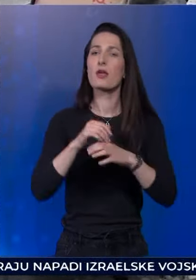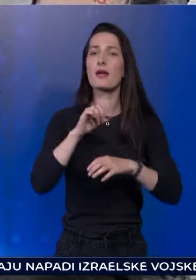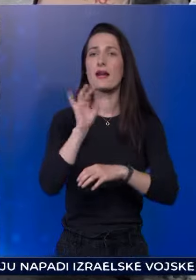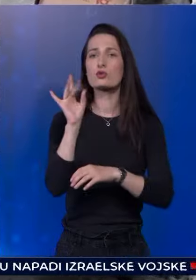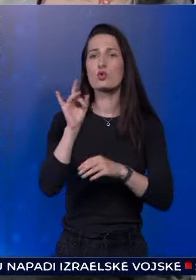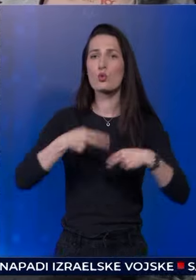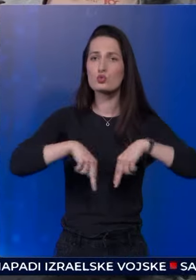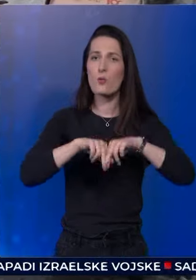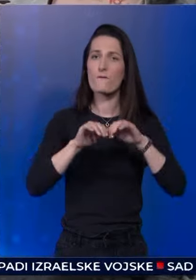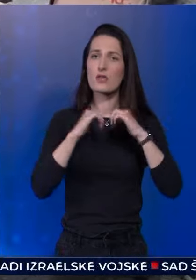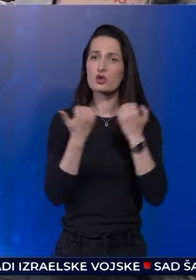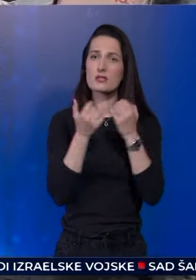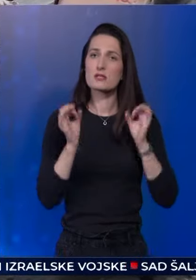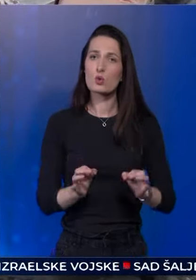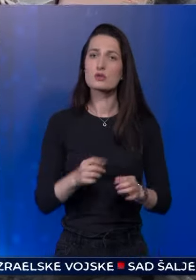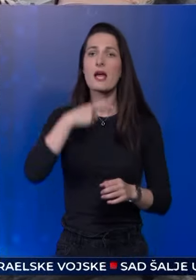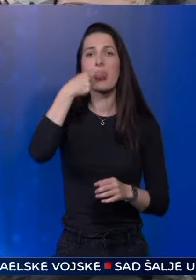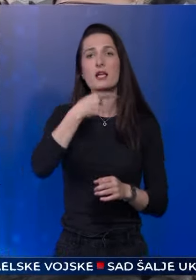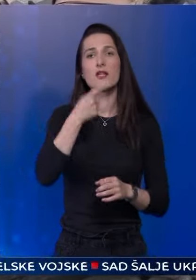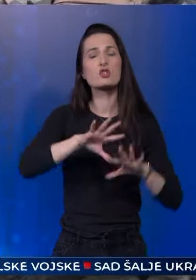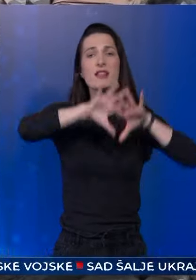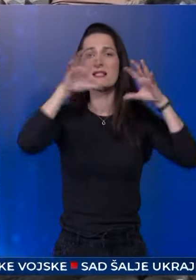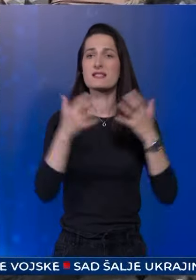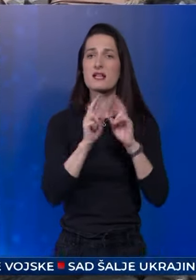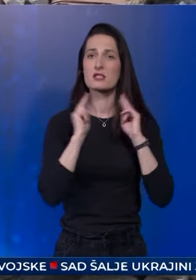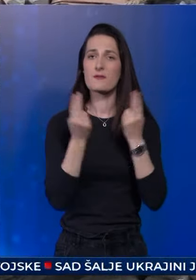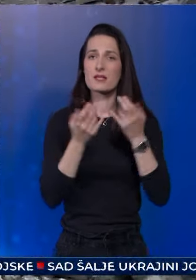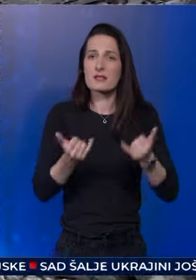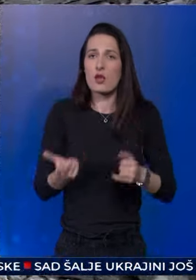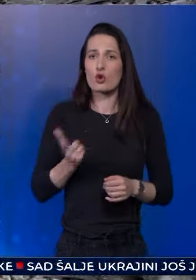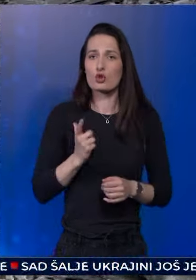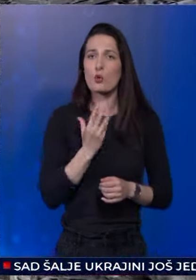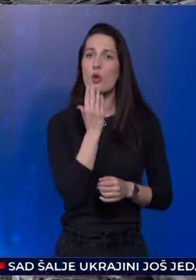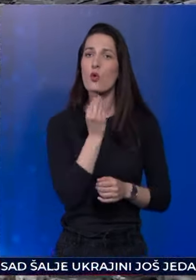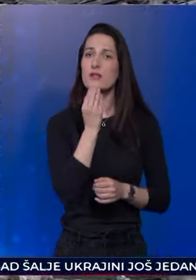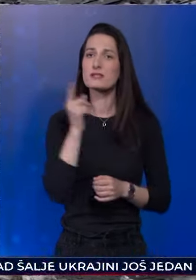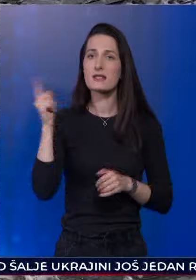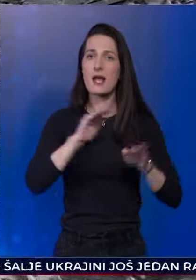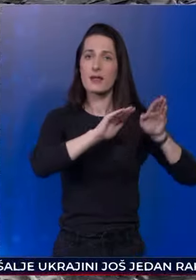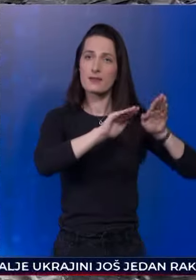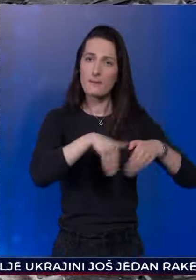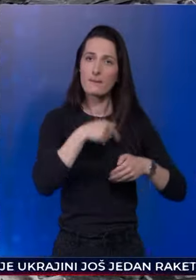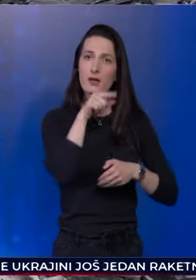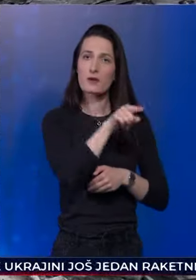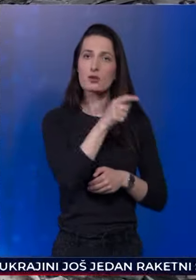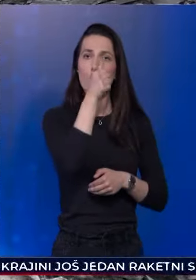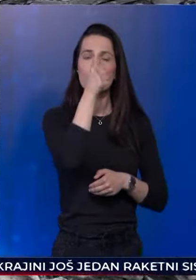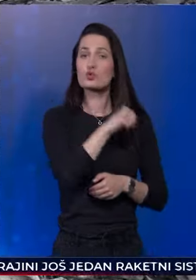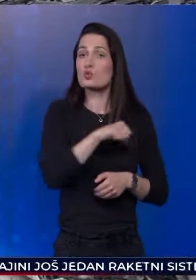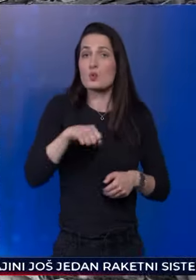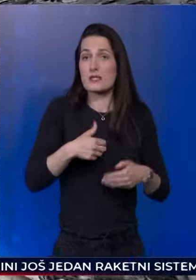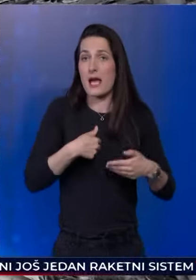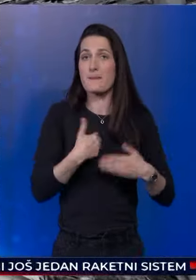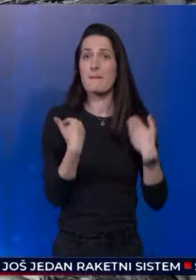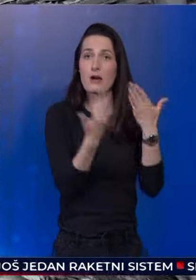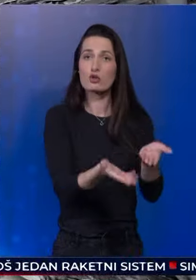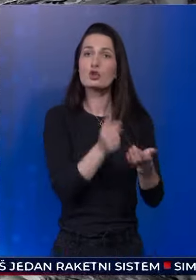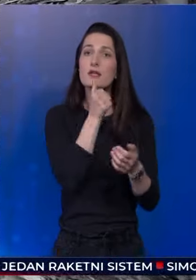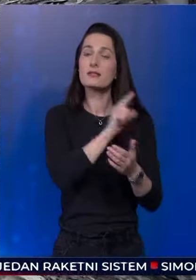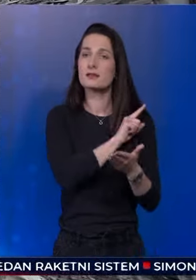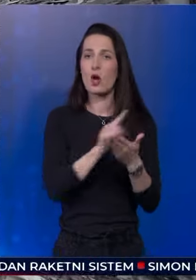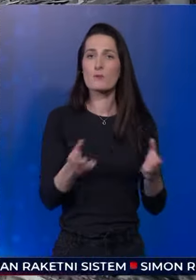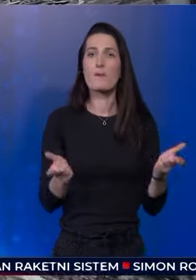je rezoluciju Vijeća sigurnosti, rekavši da cijeli svijet sada očekuje od Izraela da prihvati ono što su sami